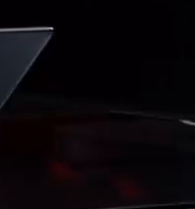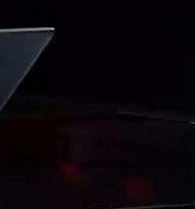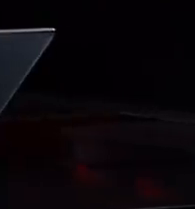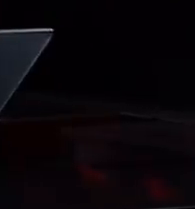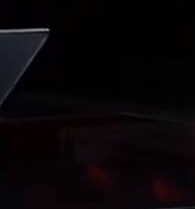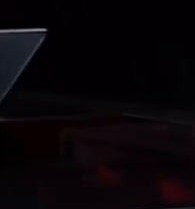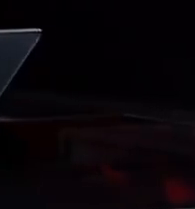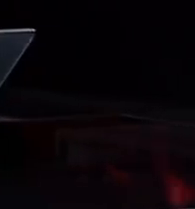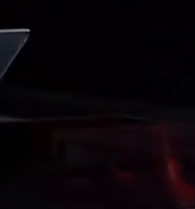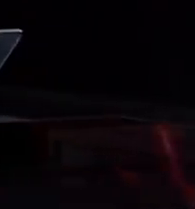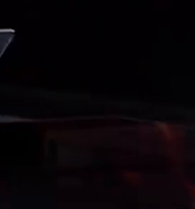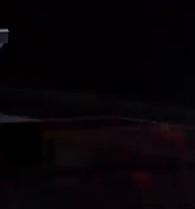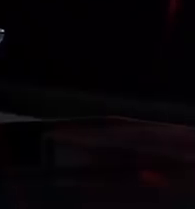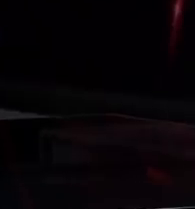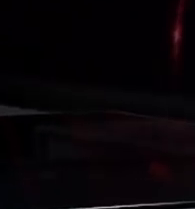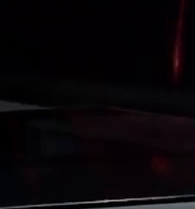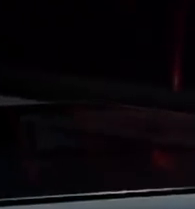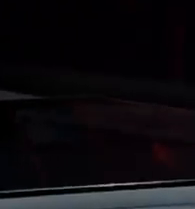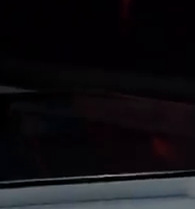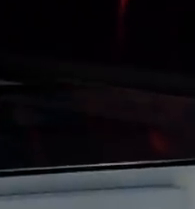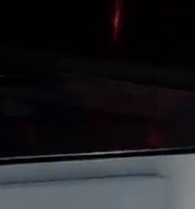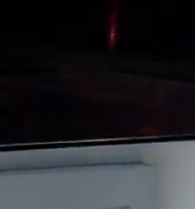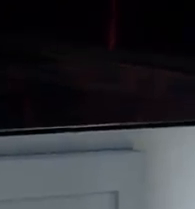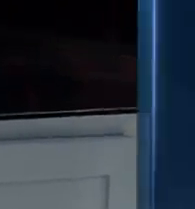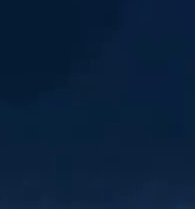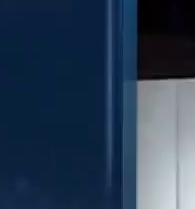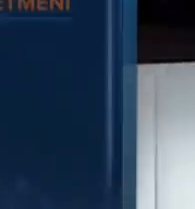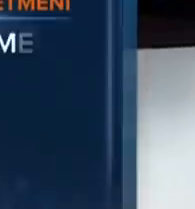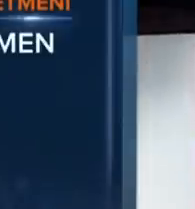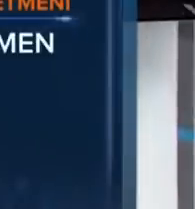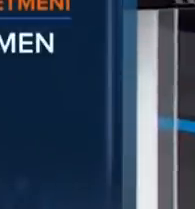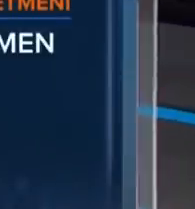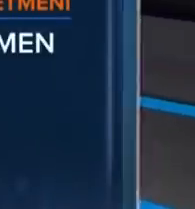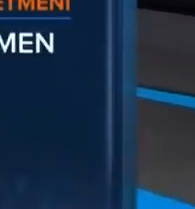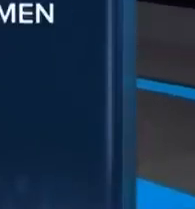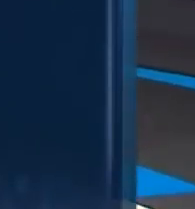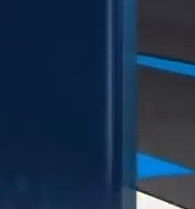Bültenimizin sonuna geldik. Haberin merkezinden iyi akşamlar.